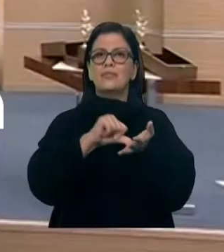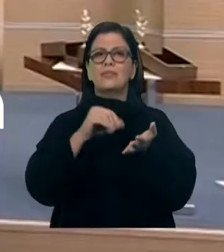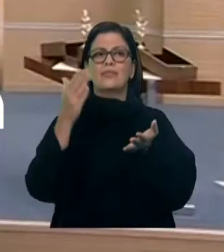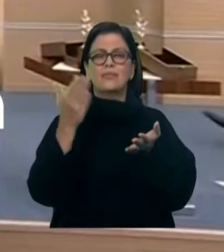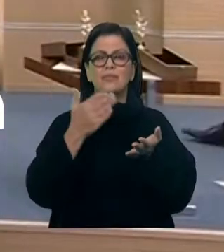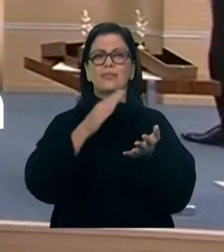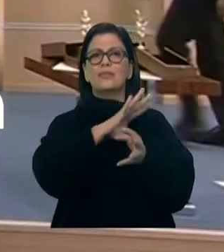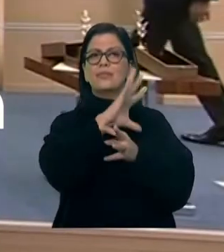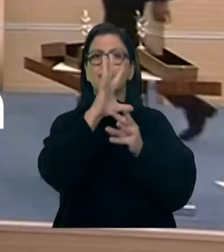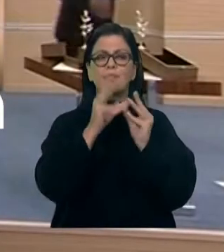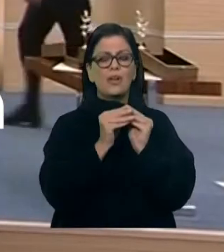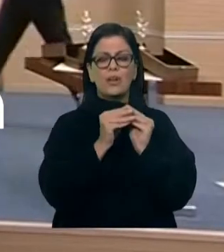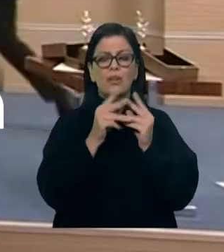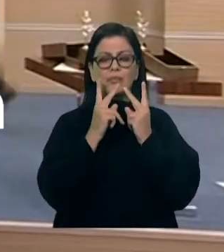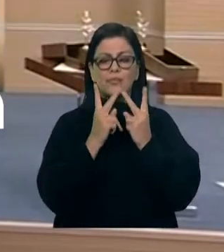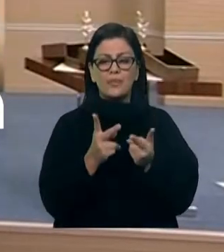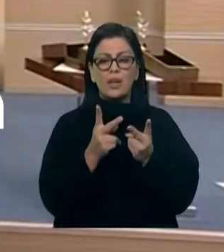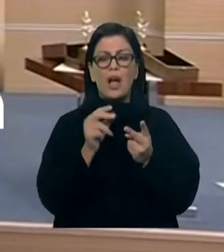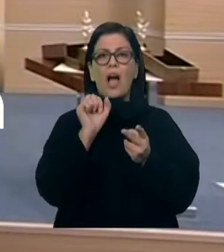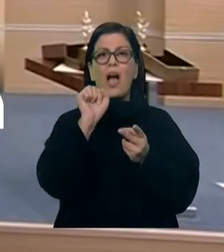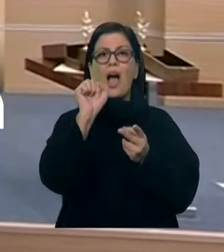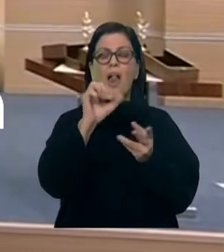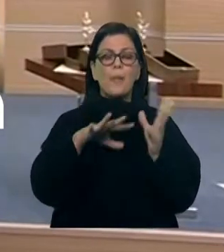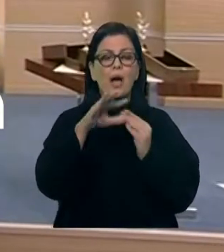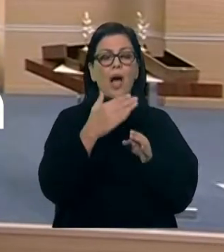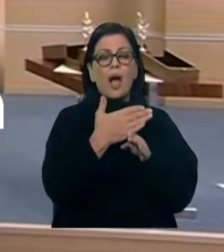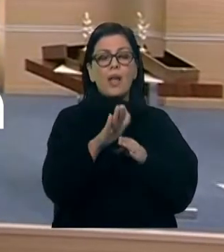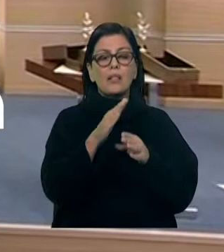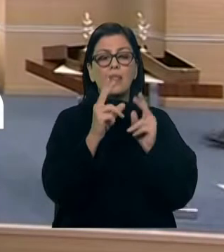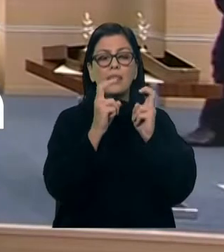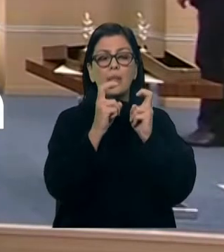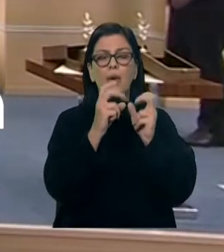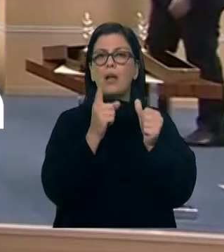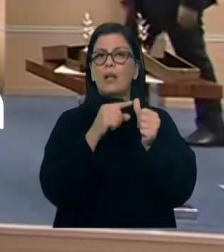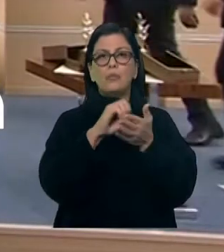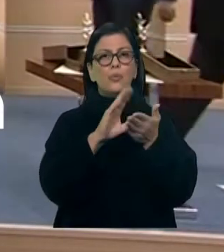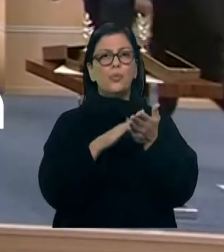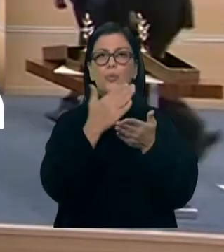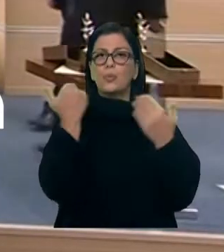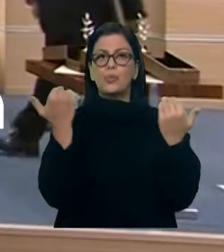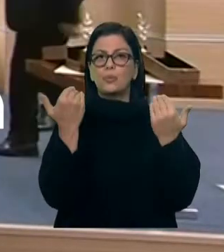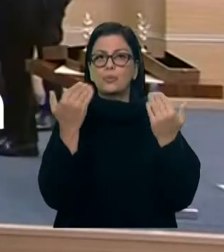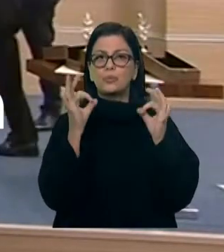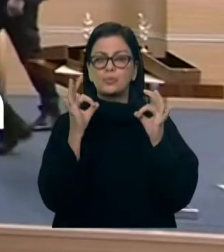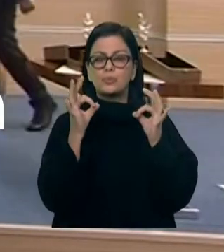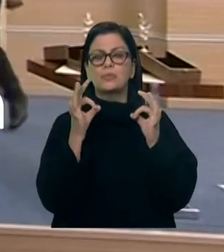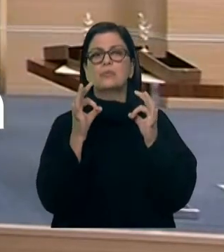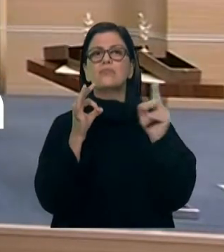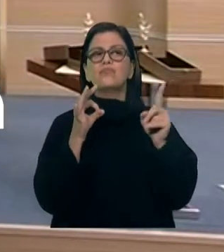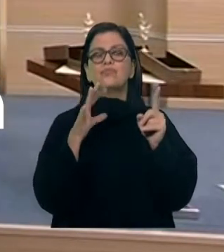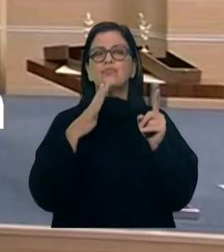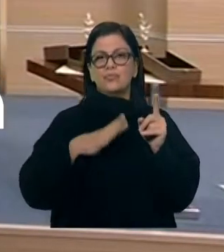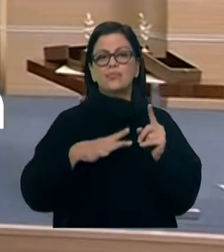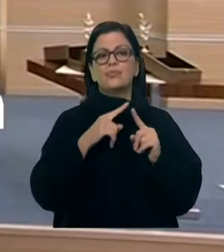sənəddə Qarabağ ifadəsinə yer ayrılmadı. Proseslər Ermənistanı növbəti dəfə Bakının prinsipial mövqeyi ilə barışmağa məcbur etdi.